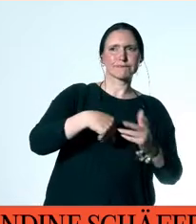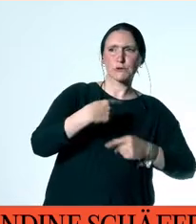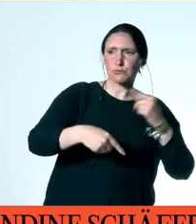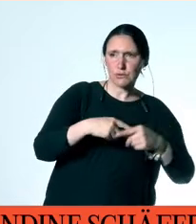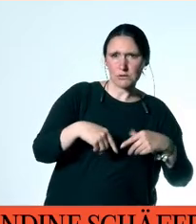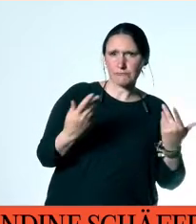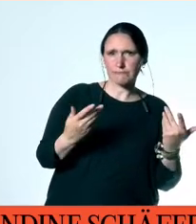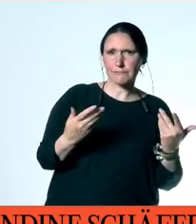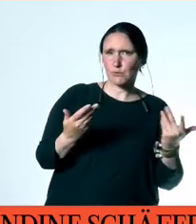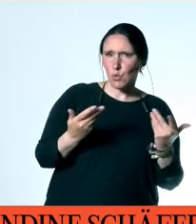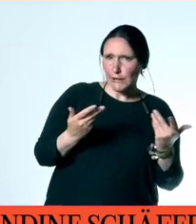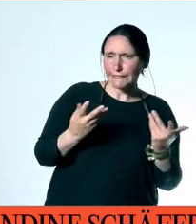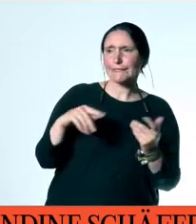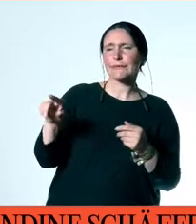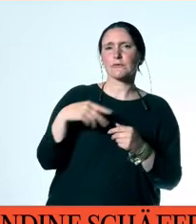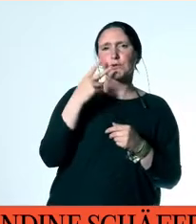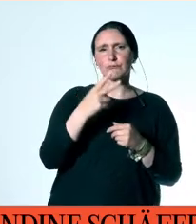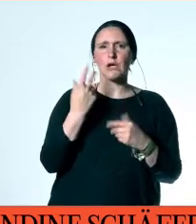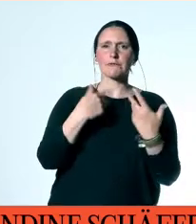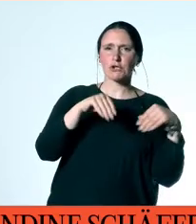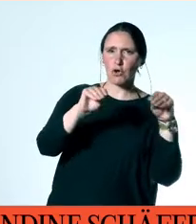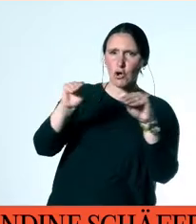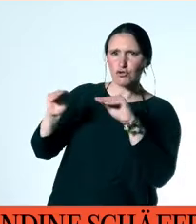Versuchen uns